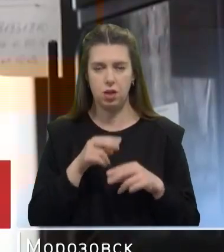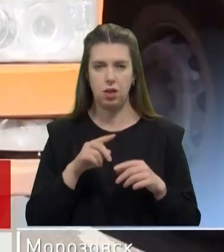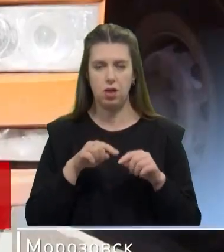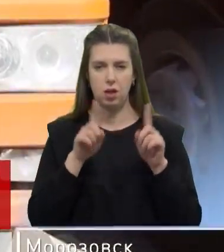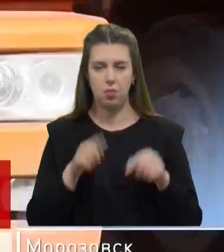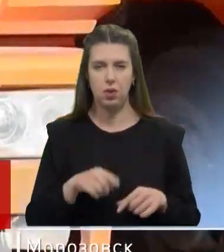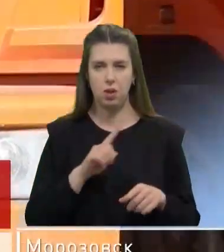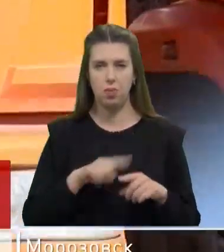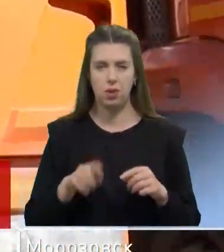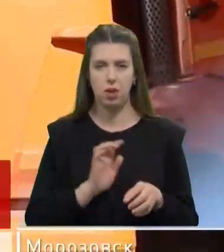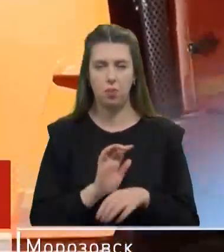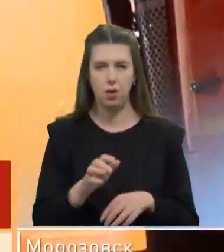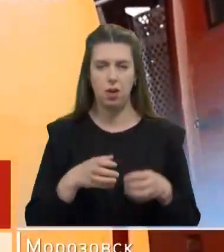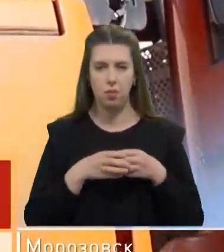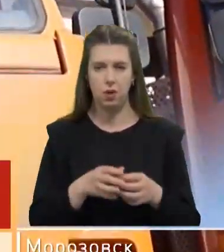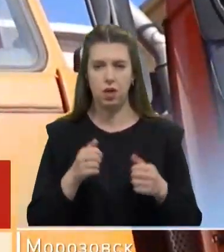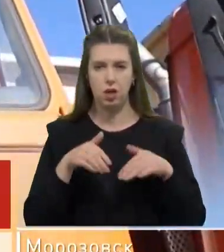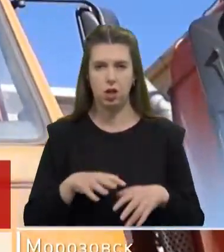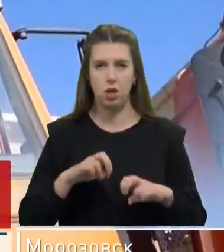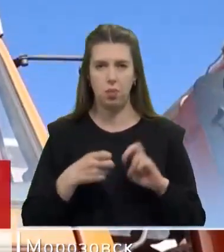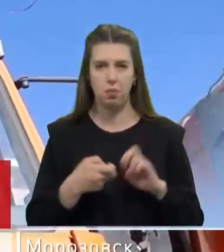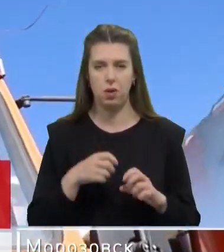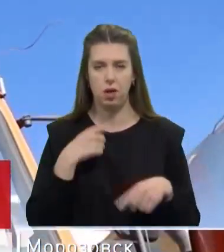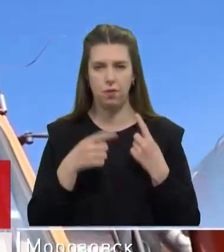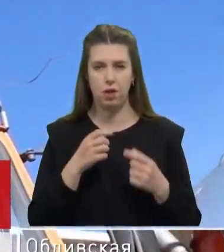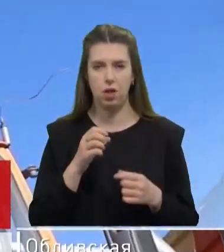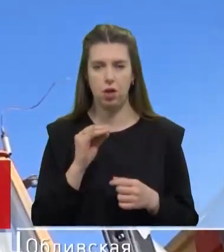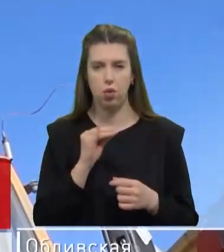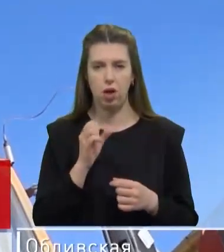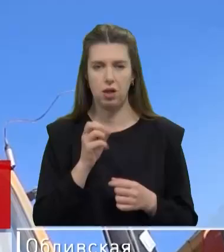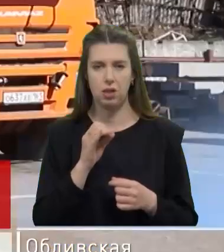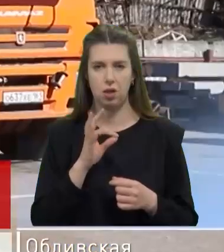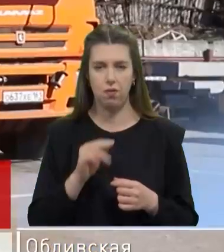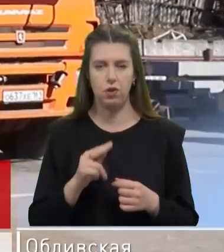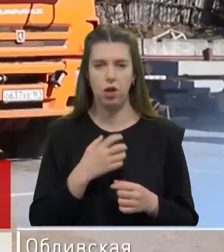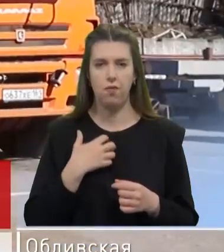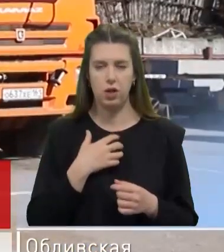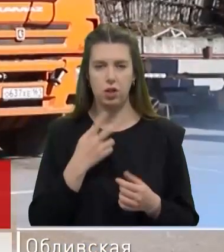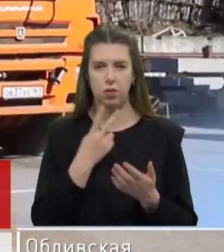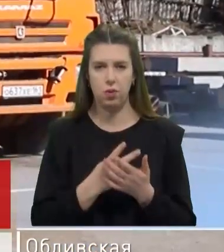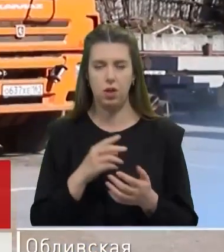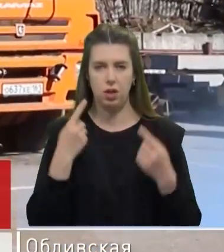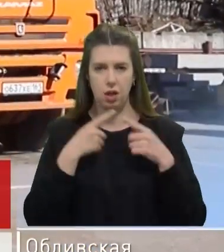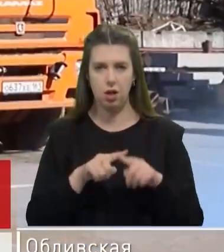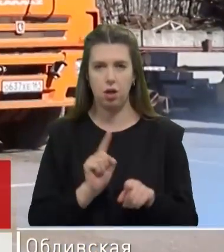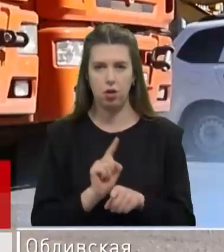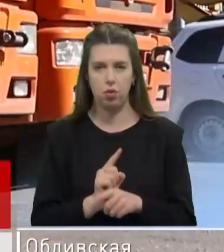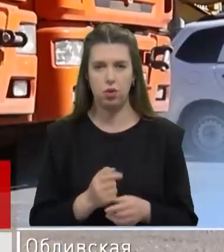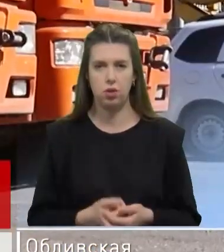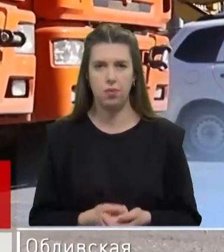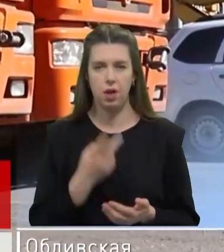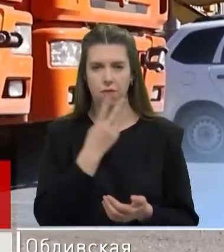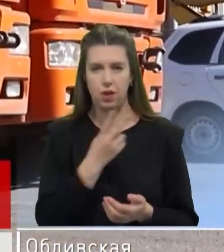таблицу и оперативно отправляют бригаду на место для решения проблемы, говорит Юрий Александрович. В работе службы важную роль играет и техника. Здесь мы